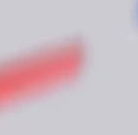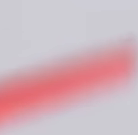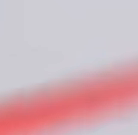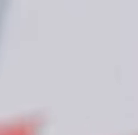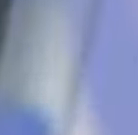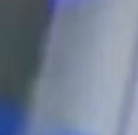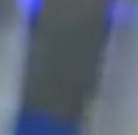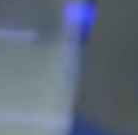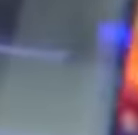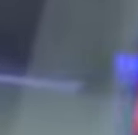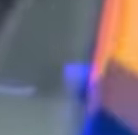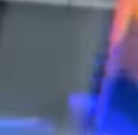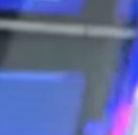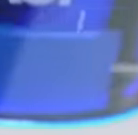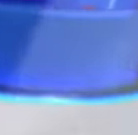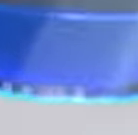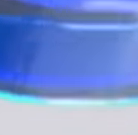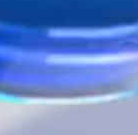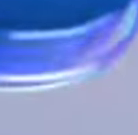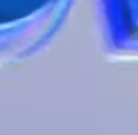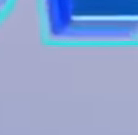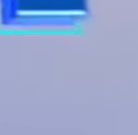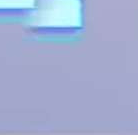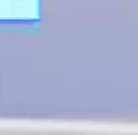sama-sama tayong magiging sasakihin!